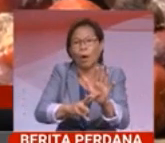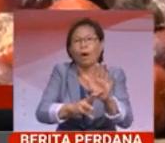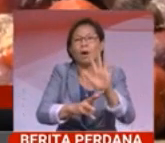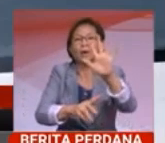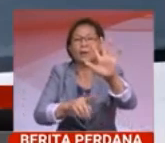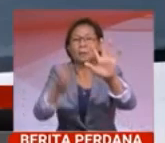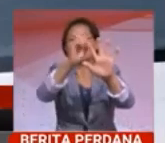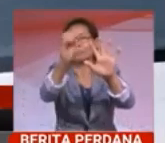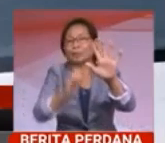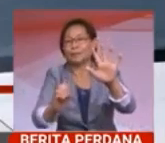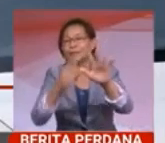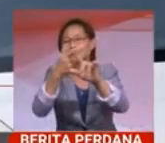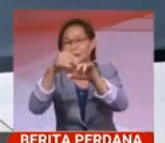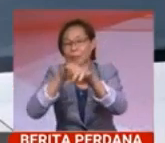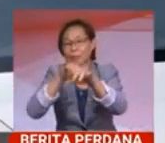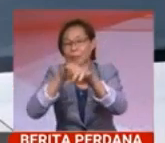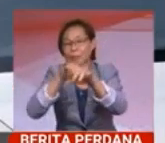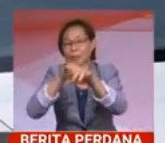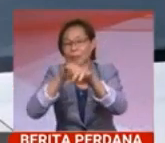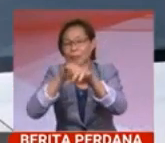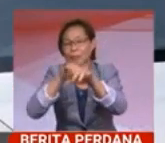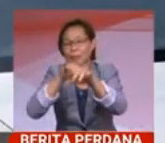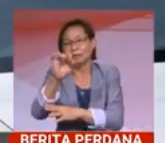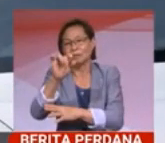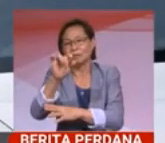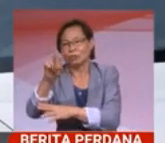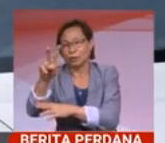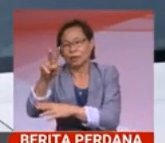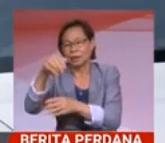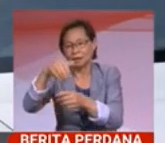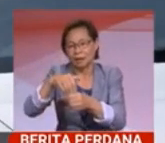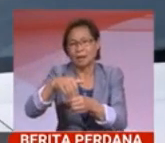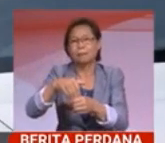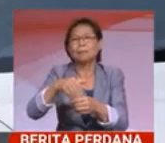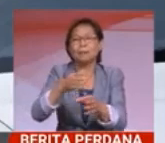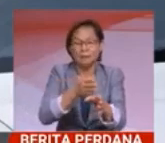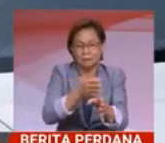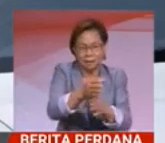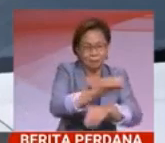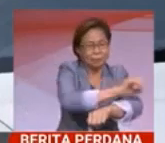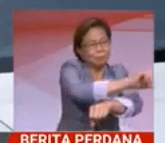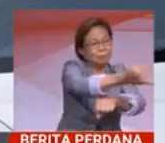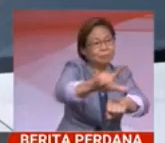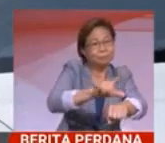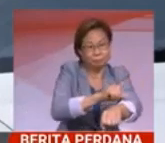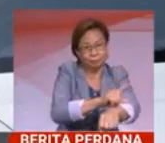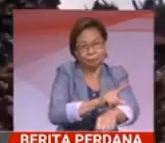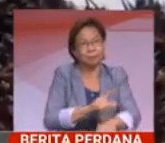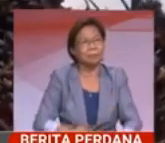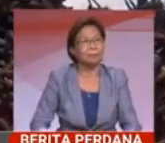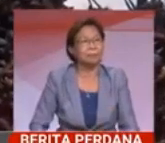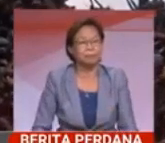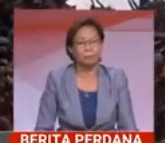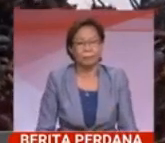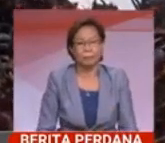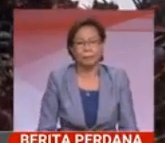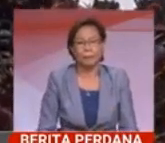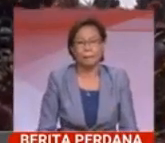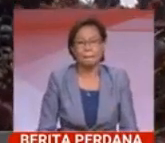lima peratus daripada tenaga kerja fcv dalam segmen perladangan yang